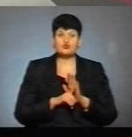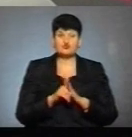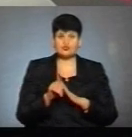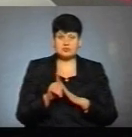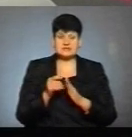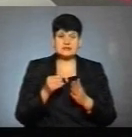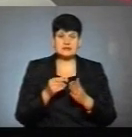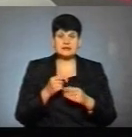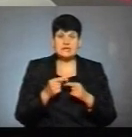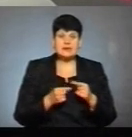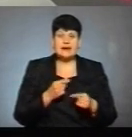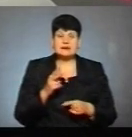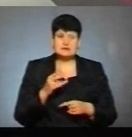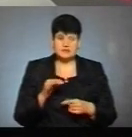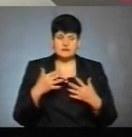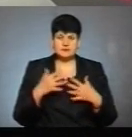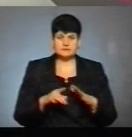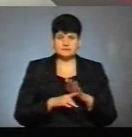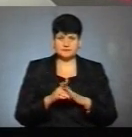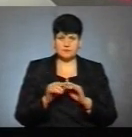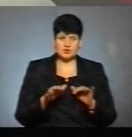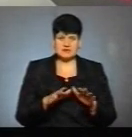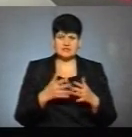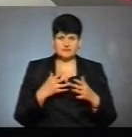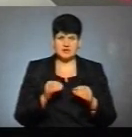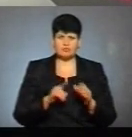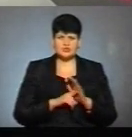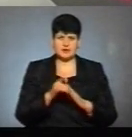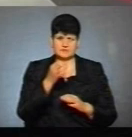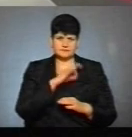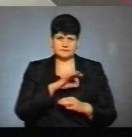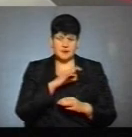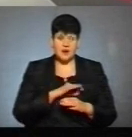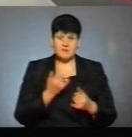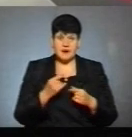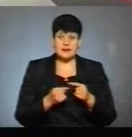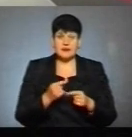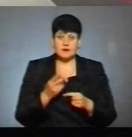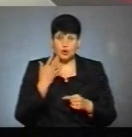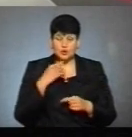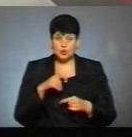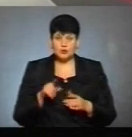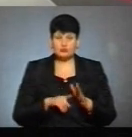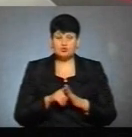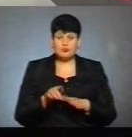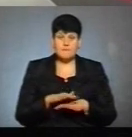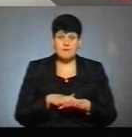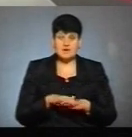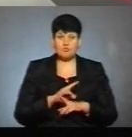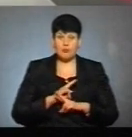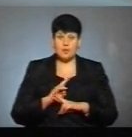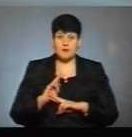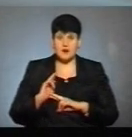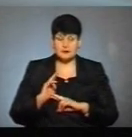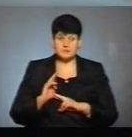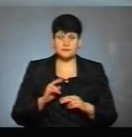ці наслідки, які вже запустився цей процес, коли вони почали вживати, а зараз почнуться наслідки, коли люди почнуть масово вмирати.